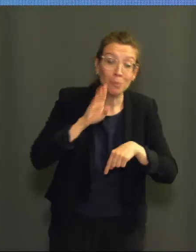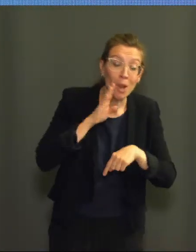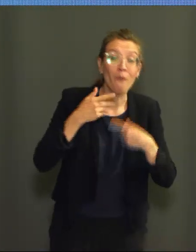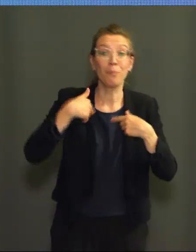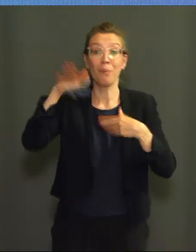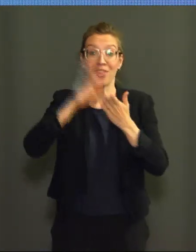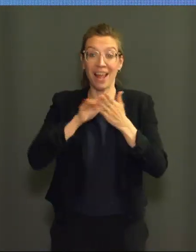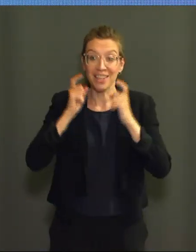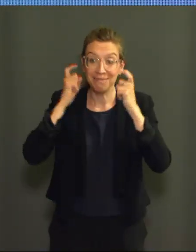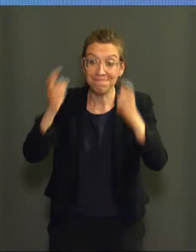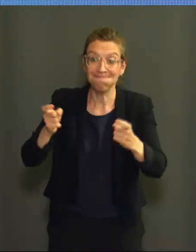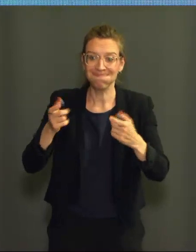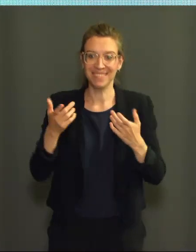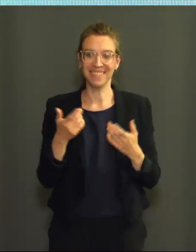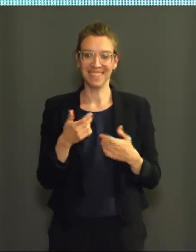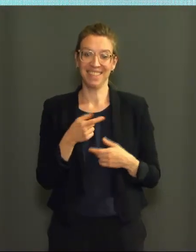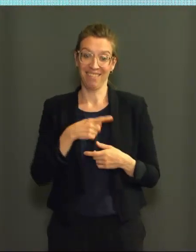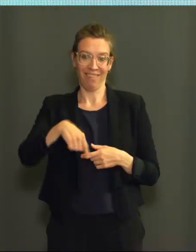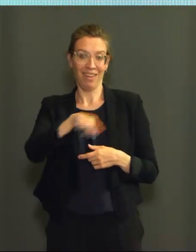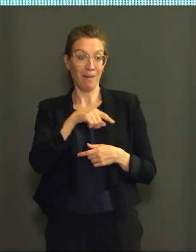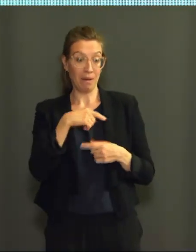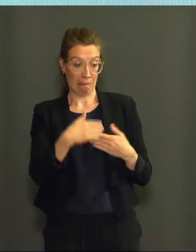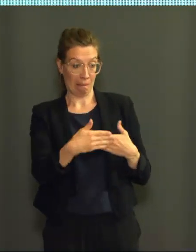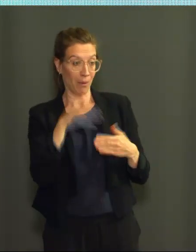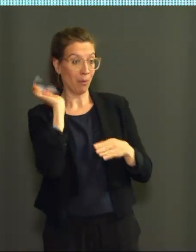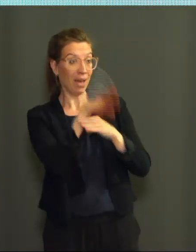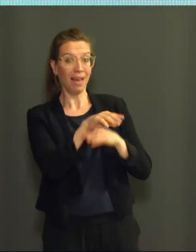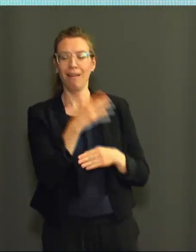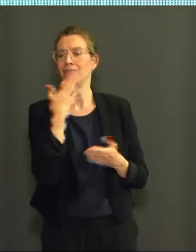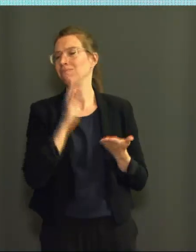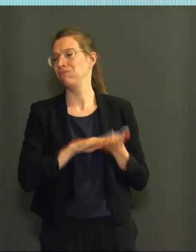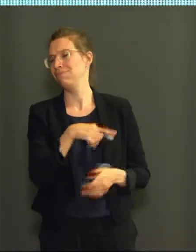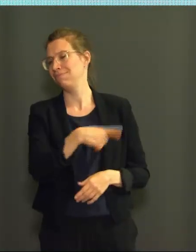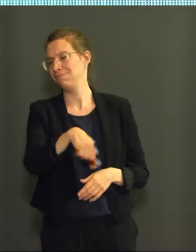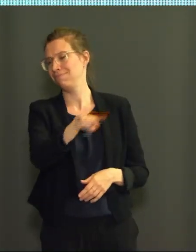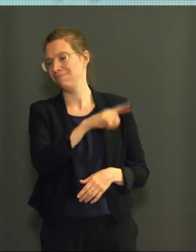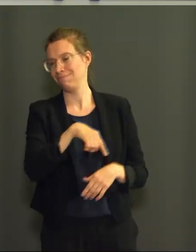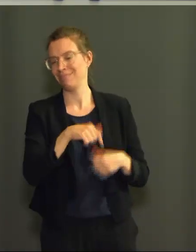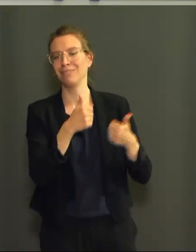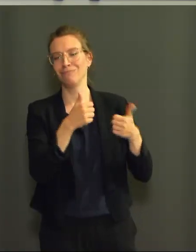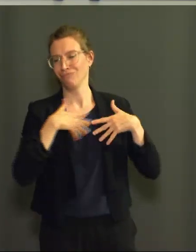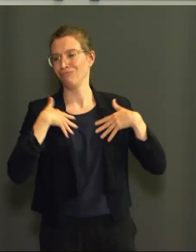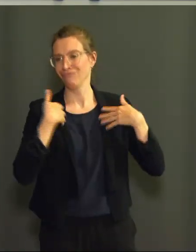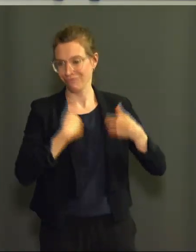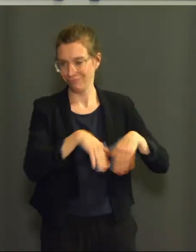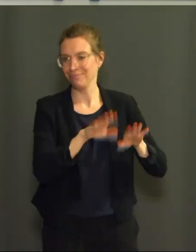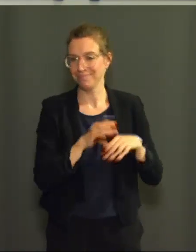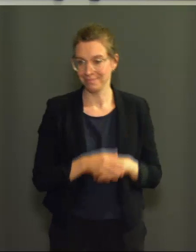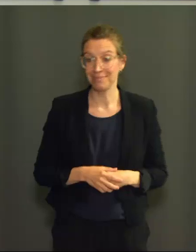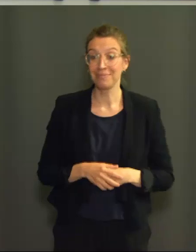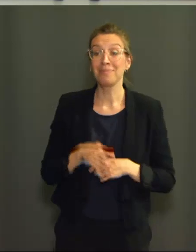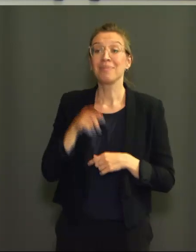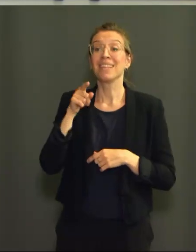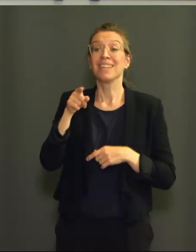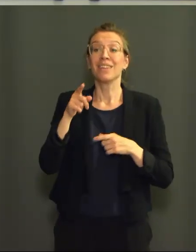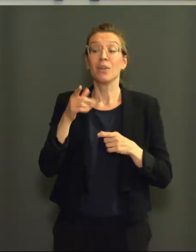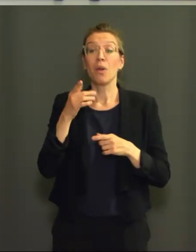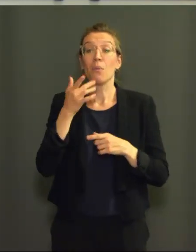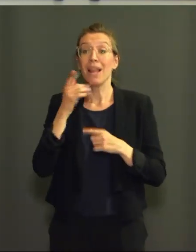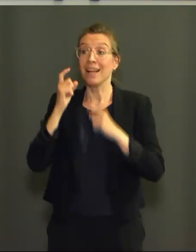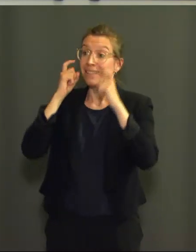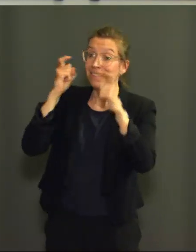komende dagen te kunnen vertrekken naar het buitenland. Als u in het kader van een reis een test moet laten afnemen, kan u dit doen via